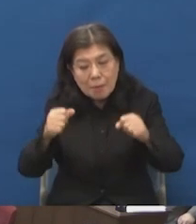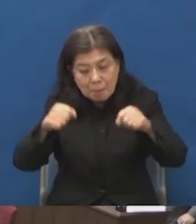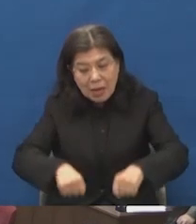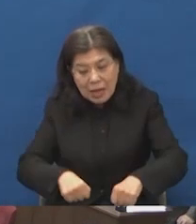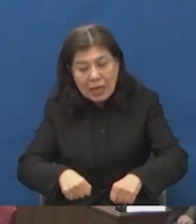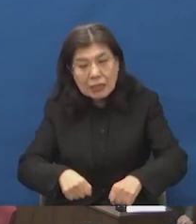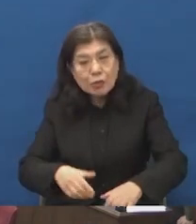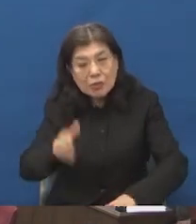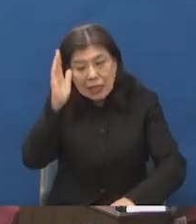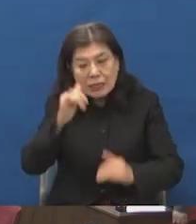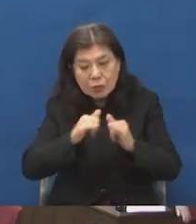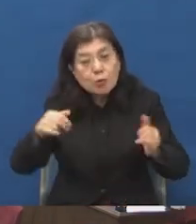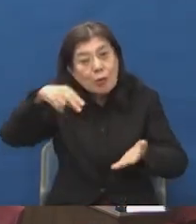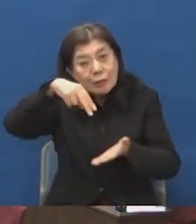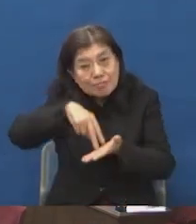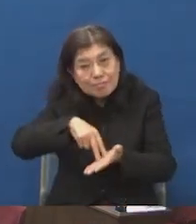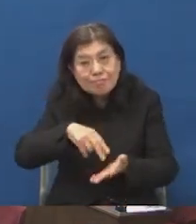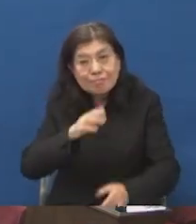起立を求めます。